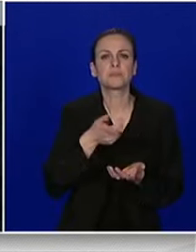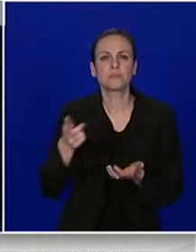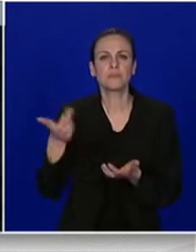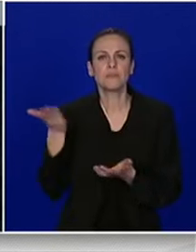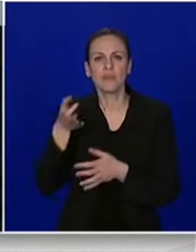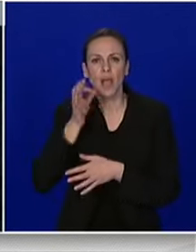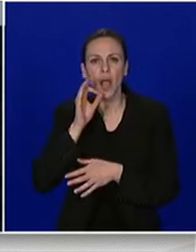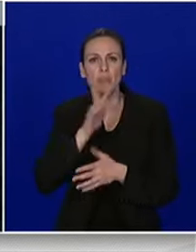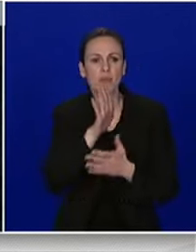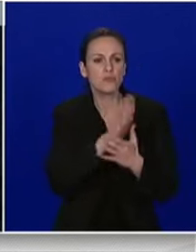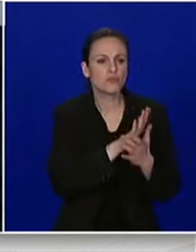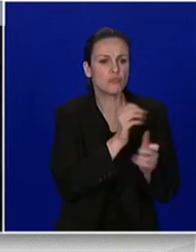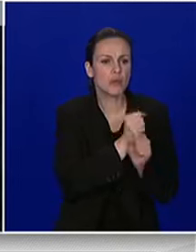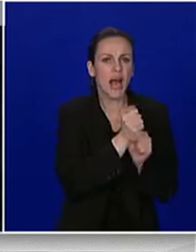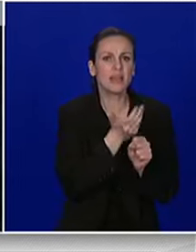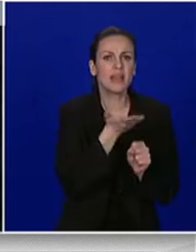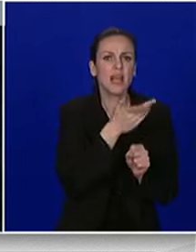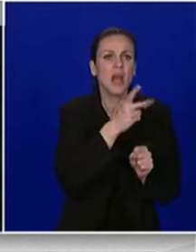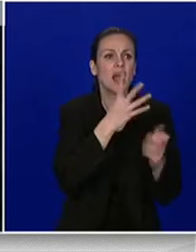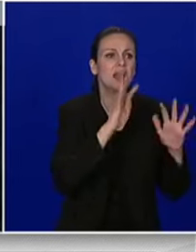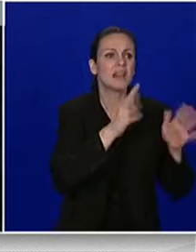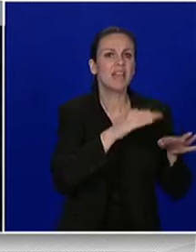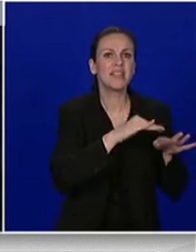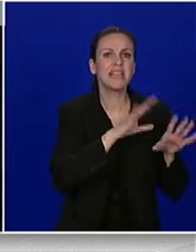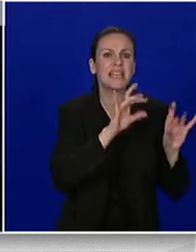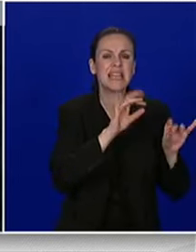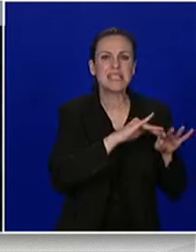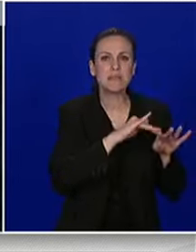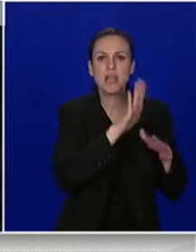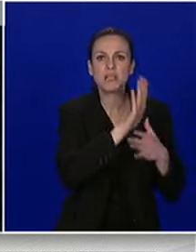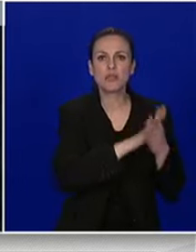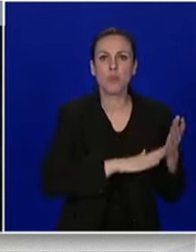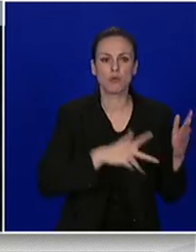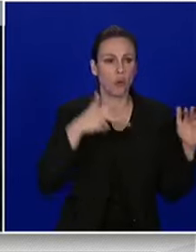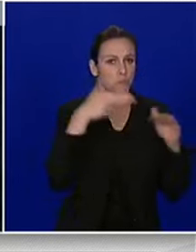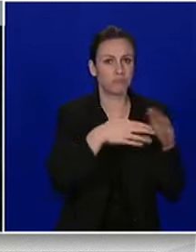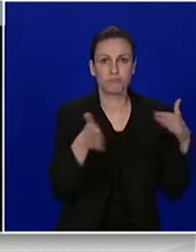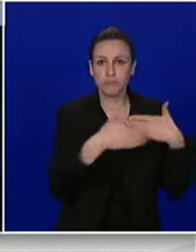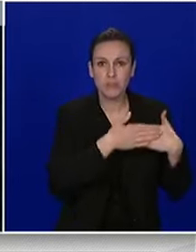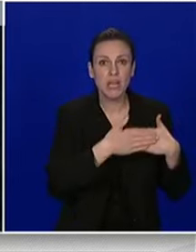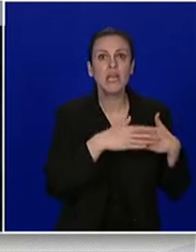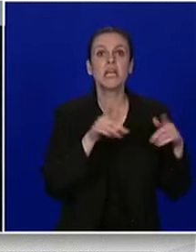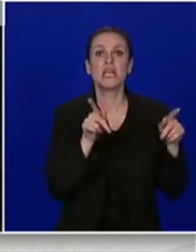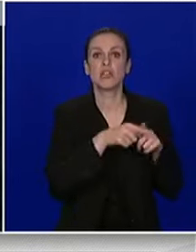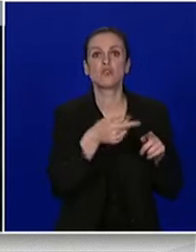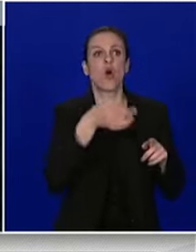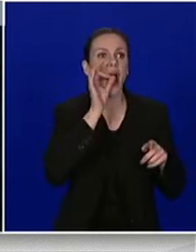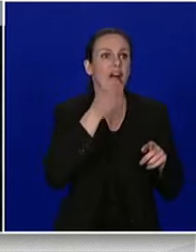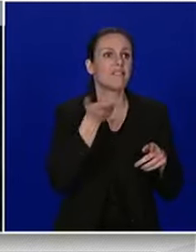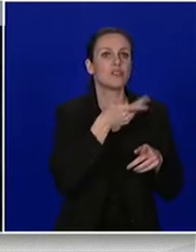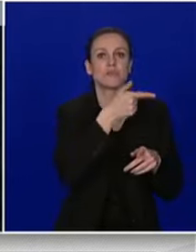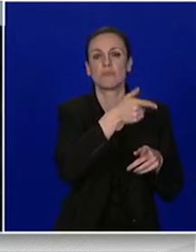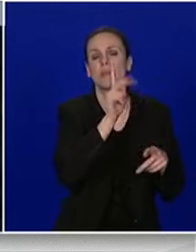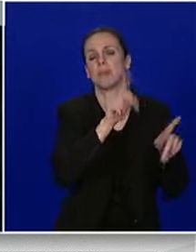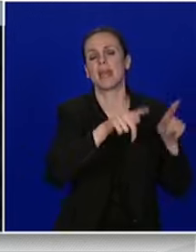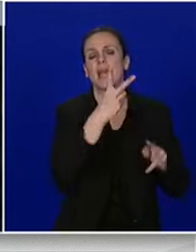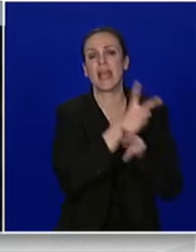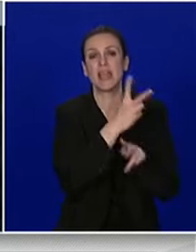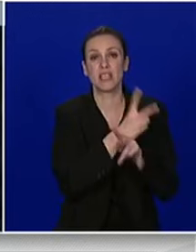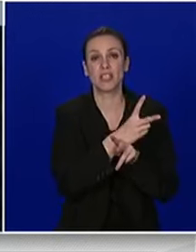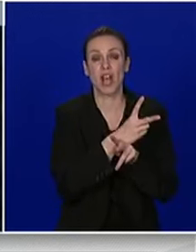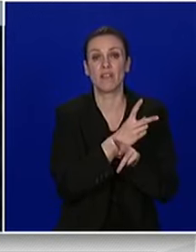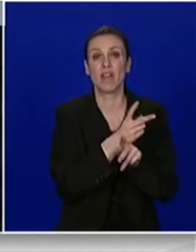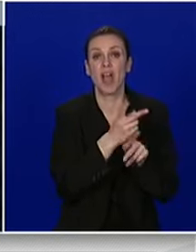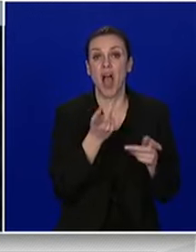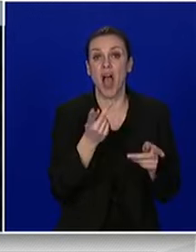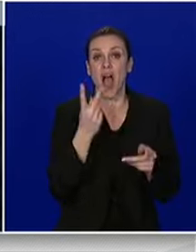od 9. ili 10. mjeseca prošle godine. A vidimo kad govorimo o modelima,